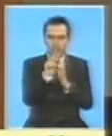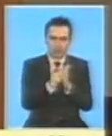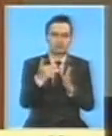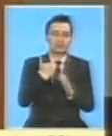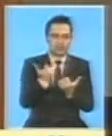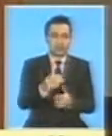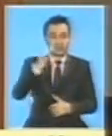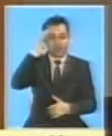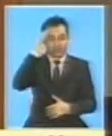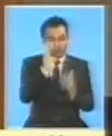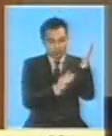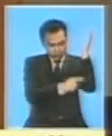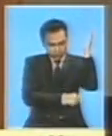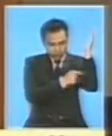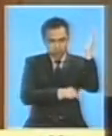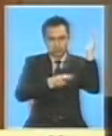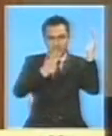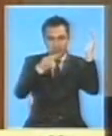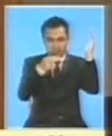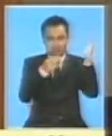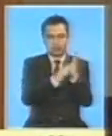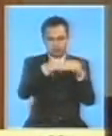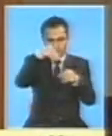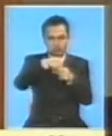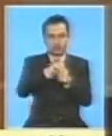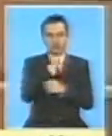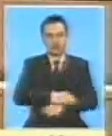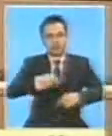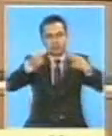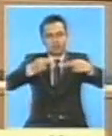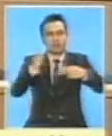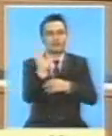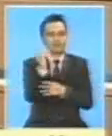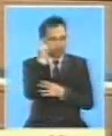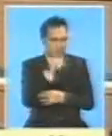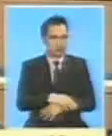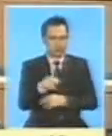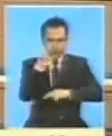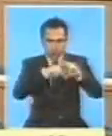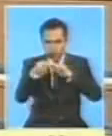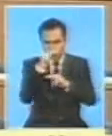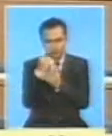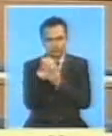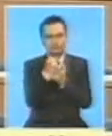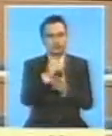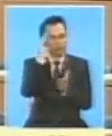นี้ทหารลงไปอยู่ 40,000 กว่าคนไม่ได้ลงไปสงครามนะครับลงไปเพื่อมาคับใช้กฎหมายไปช่วยเจ้าหน้าที่ตำรว